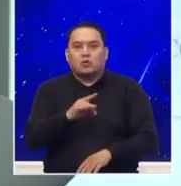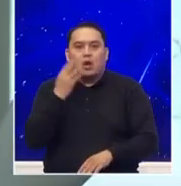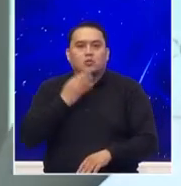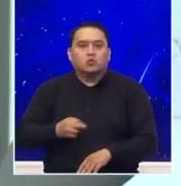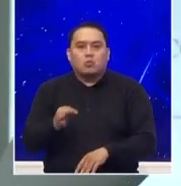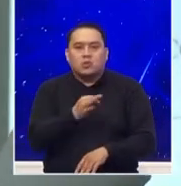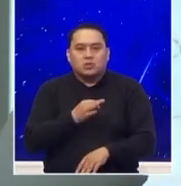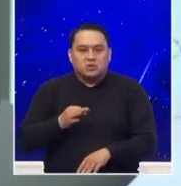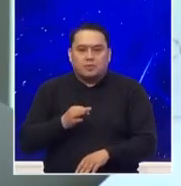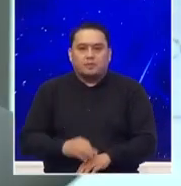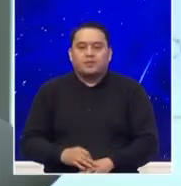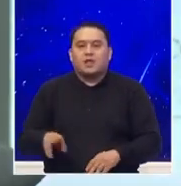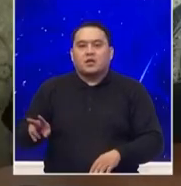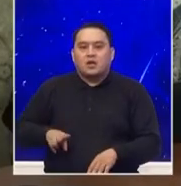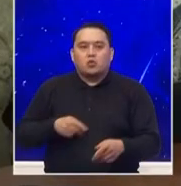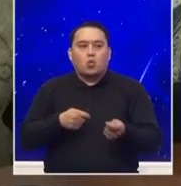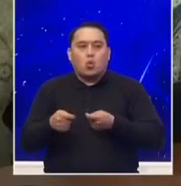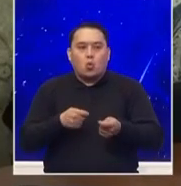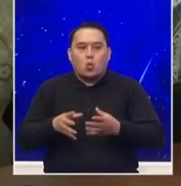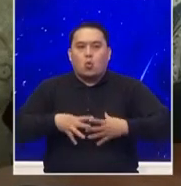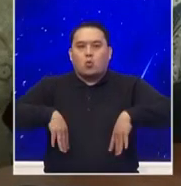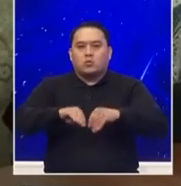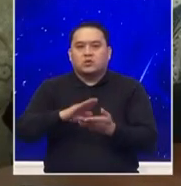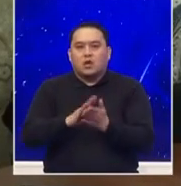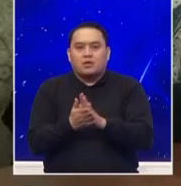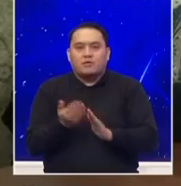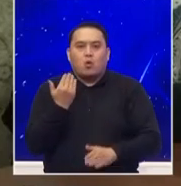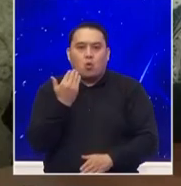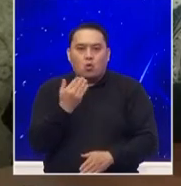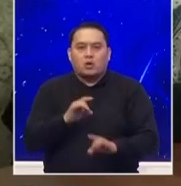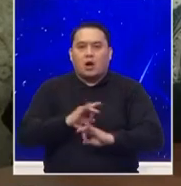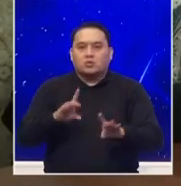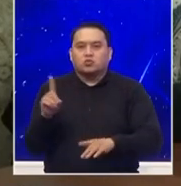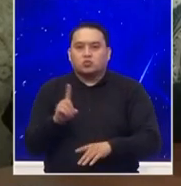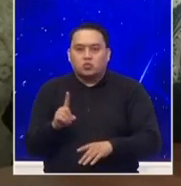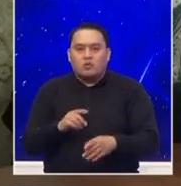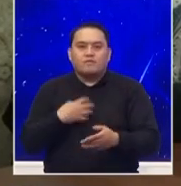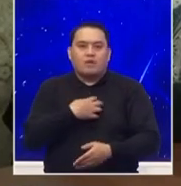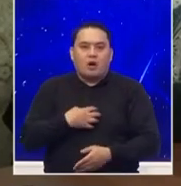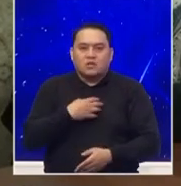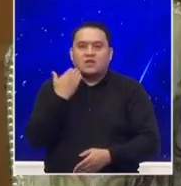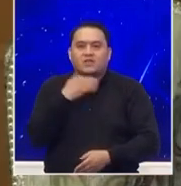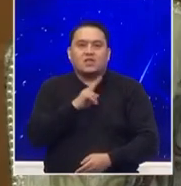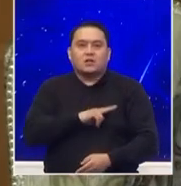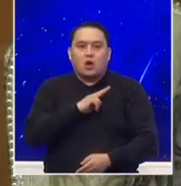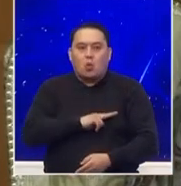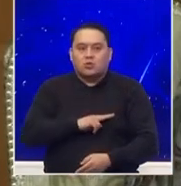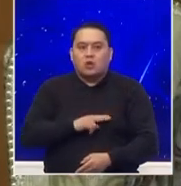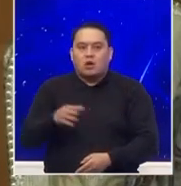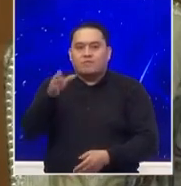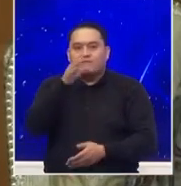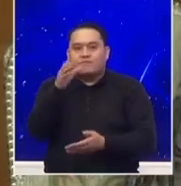Алматинской области. Директор управления Кугамдык Келесим Сандугаш Дуйсенова отметила, что важный инструмент в эффективной работе является